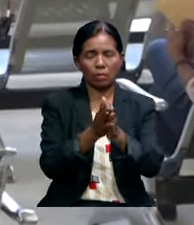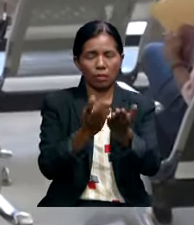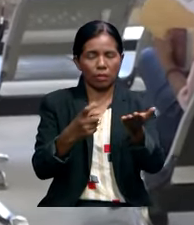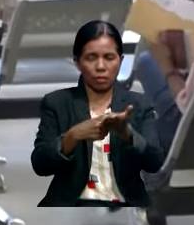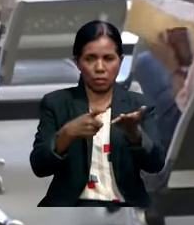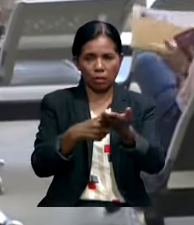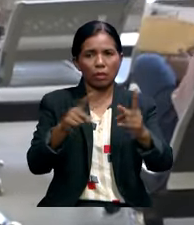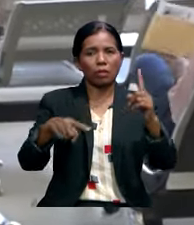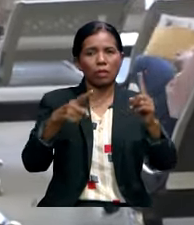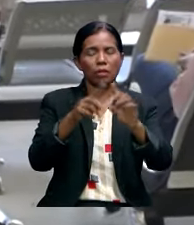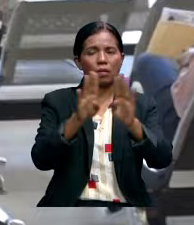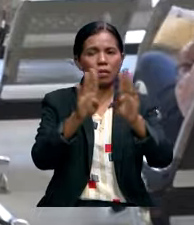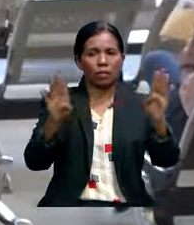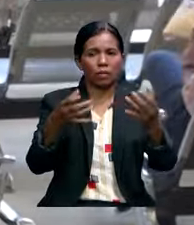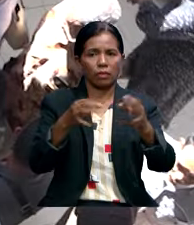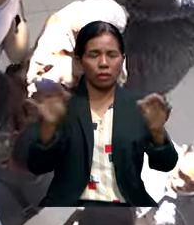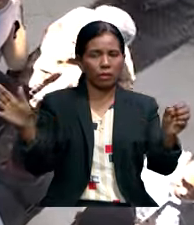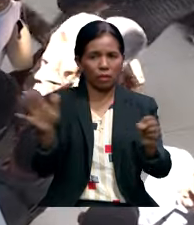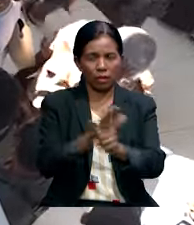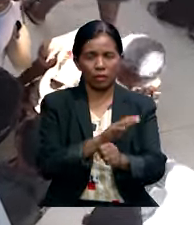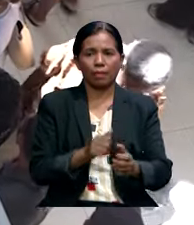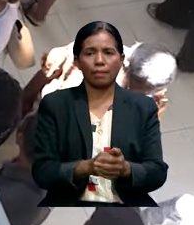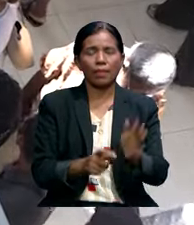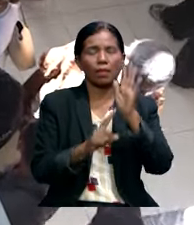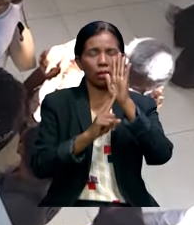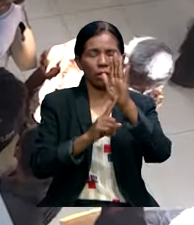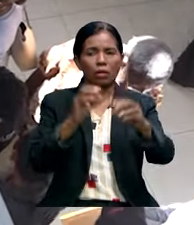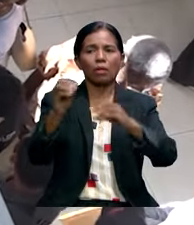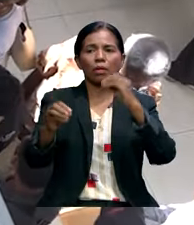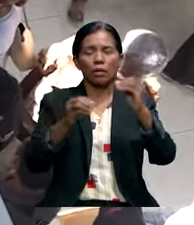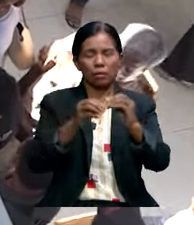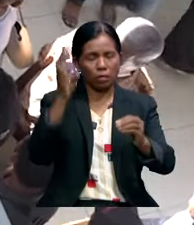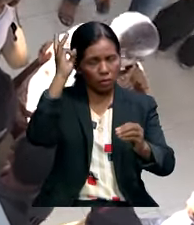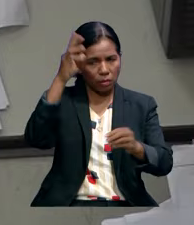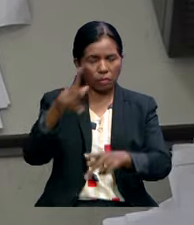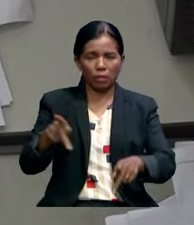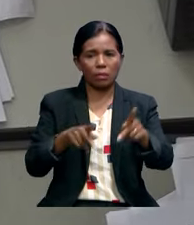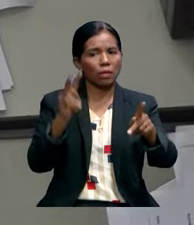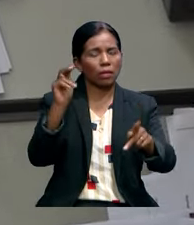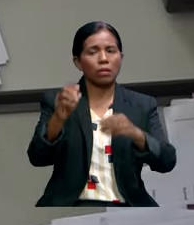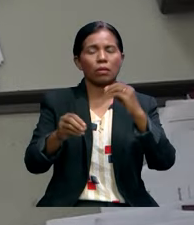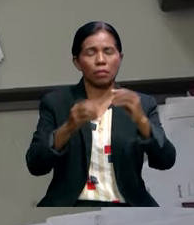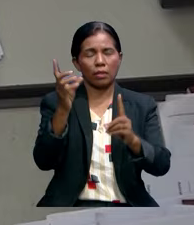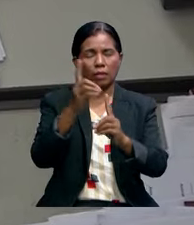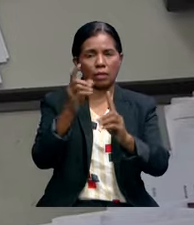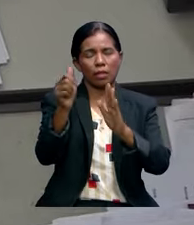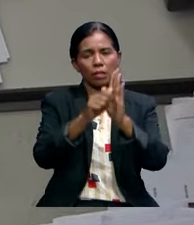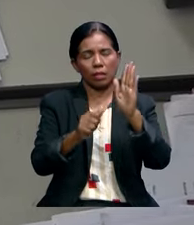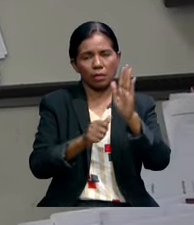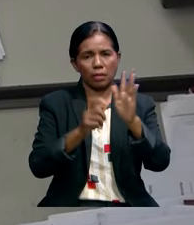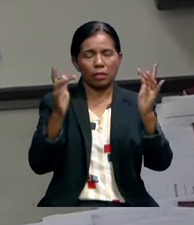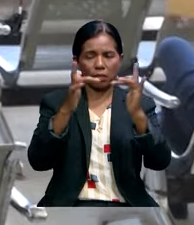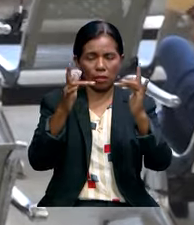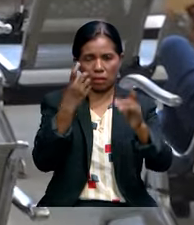pasaporte panghira asentamento online nekono. Agustinho hato kestaung ne relasiona ho preocupasong publiko nian kona ba data asentamento online ba